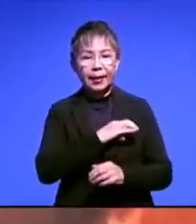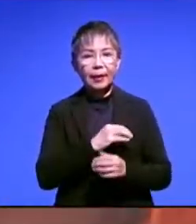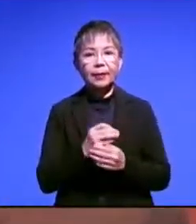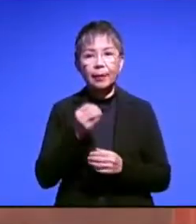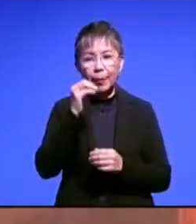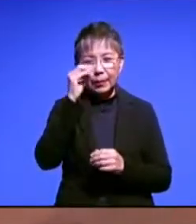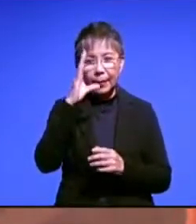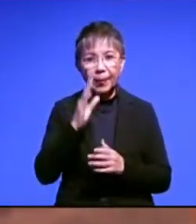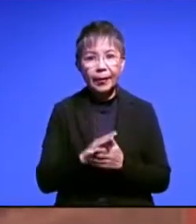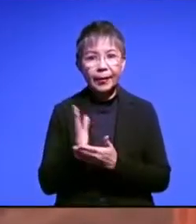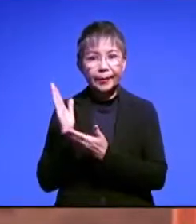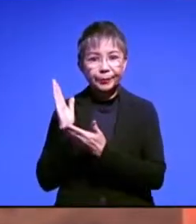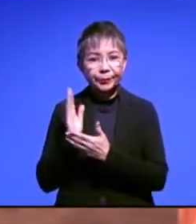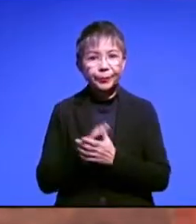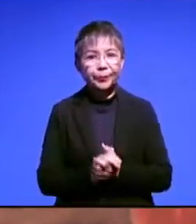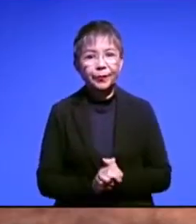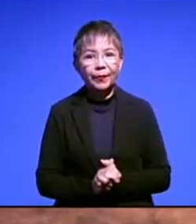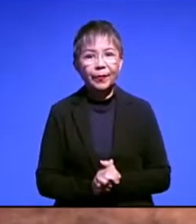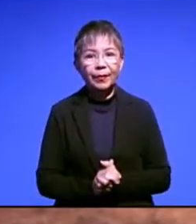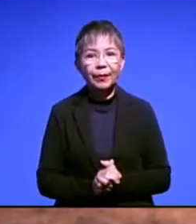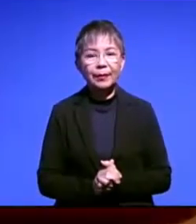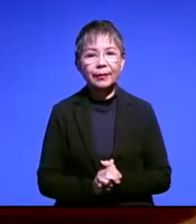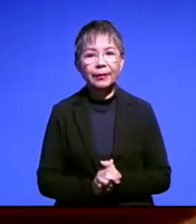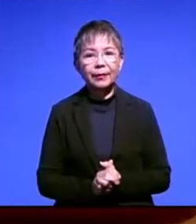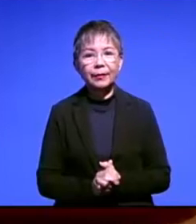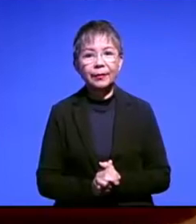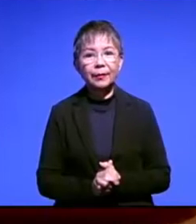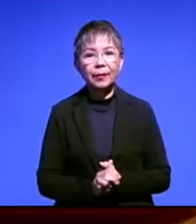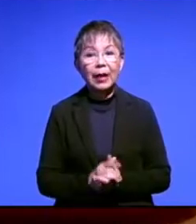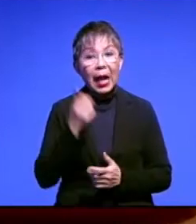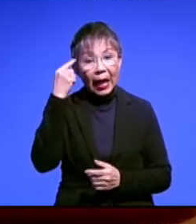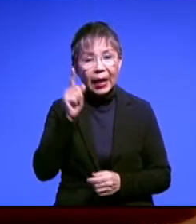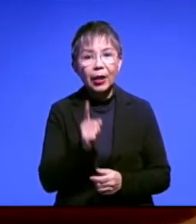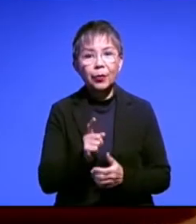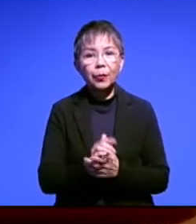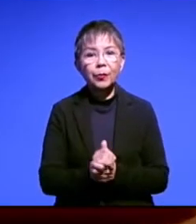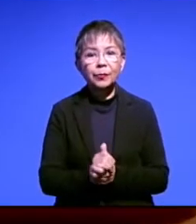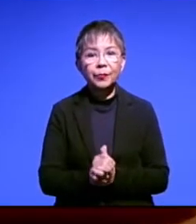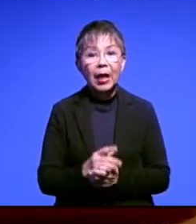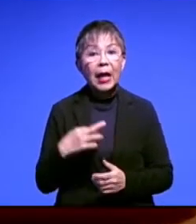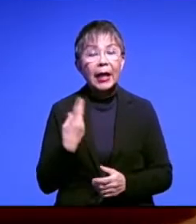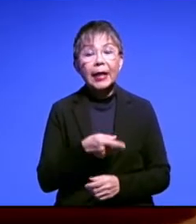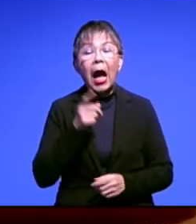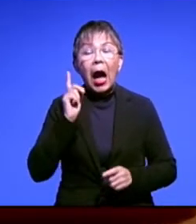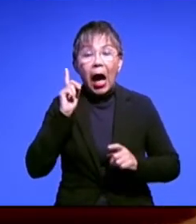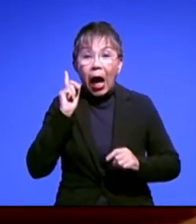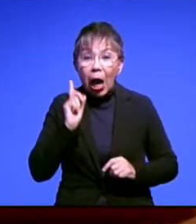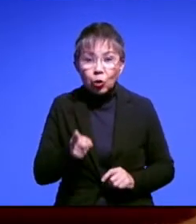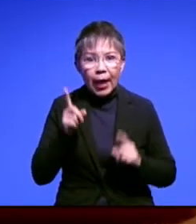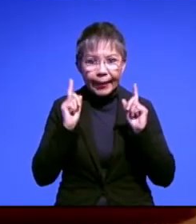pagi tadi yang dirangkum tim liputan cnn indonesia sebab itu kita harus hati-hati